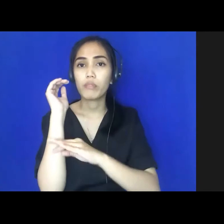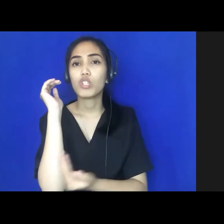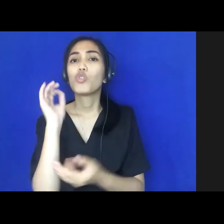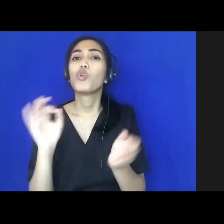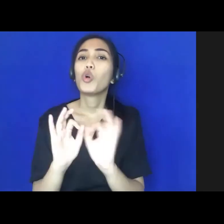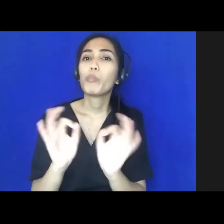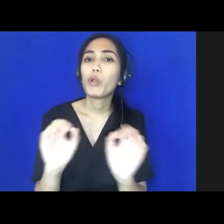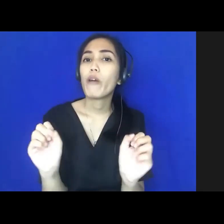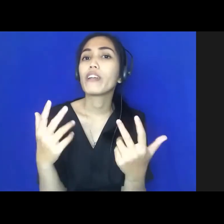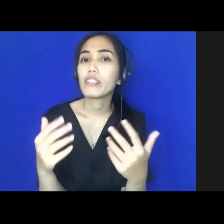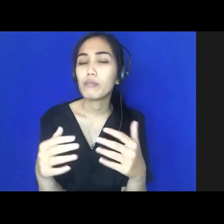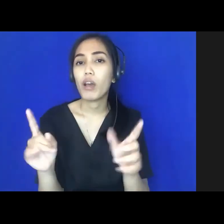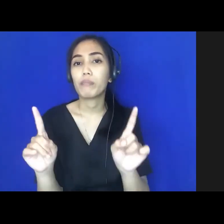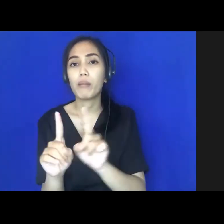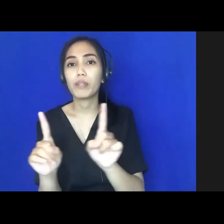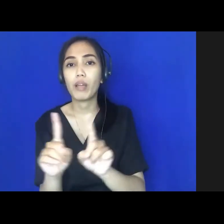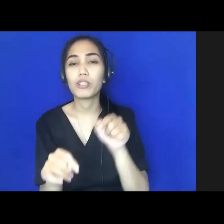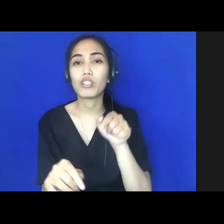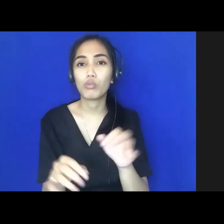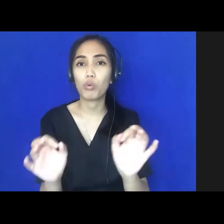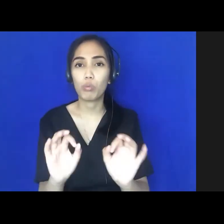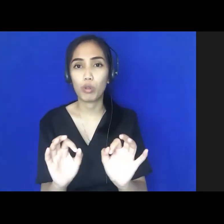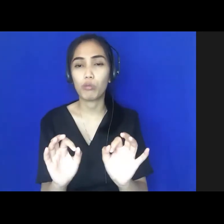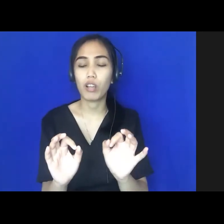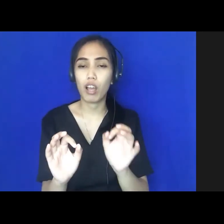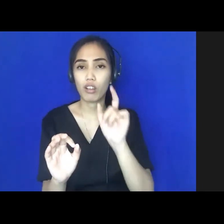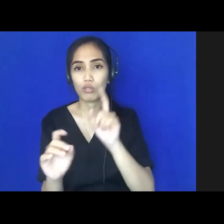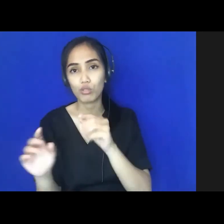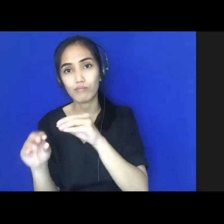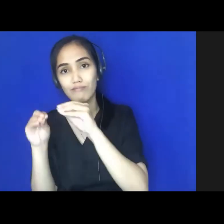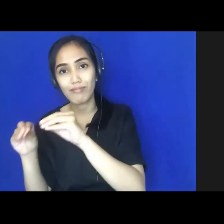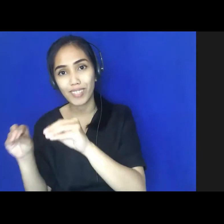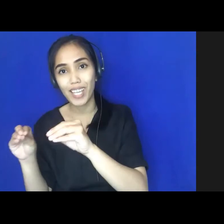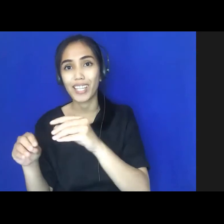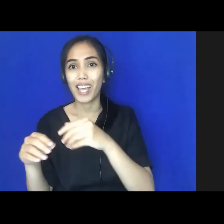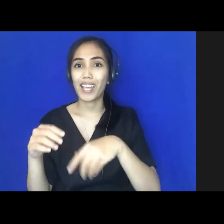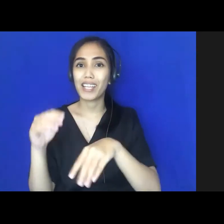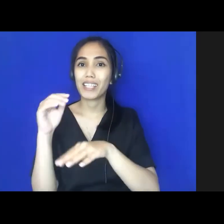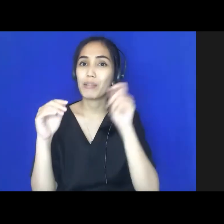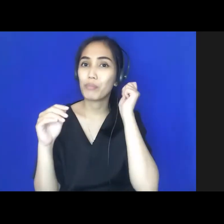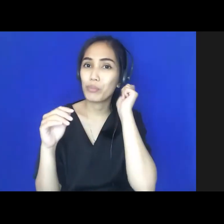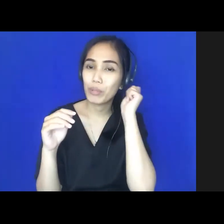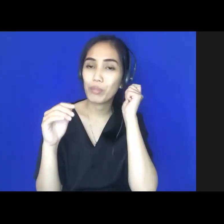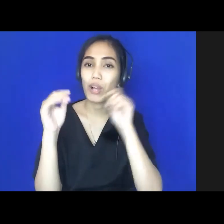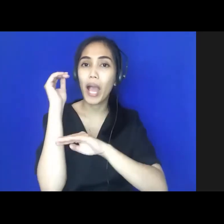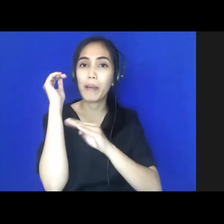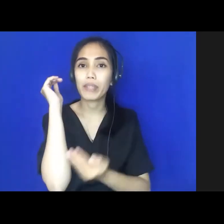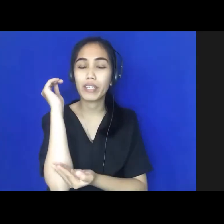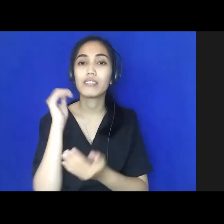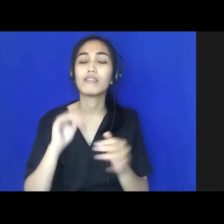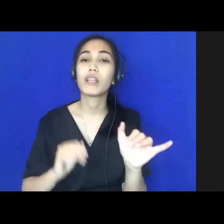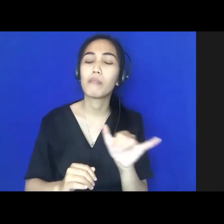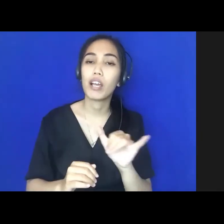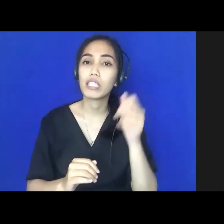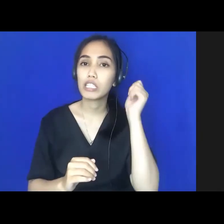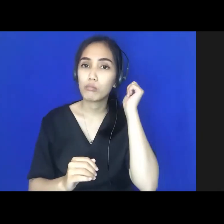melalui pendamping itulah kita akan melakukan pendampingan mengingatkan kepada ibu-ibu hamil. Kemudian juga tentunya ibu menyusui ya,